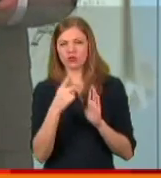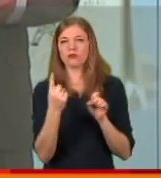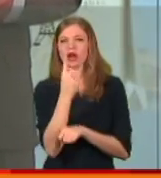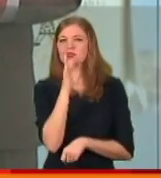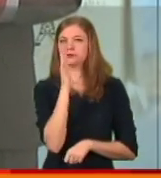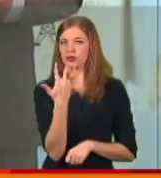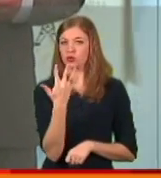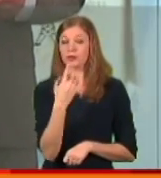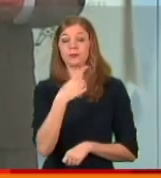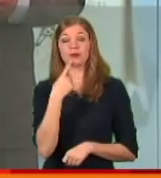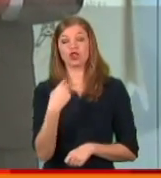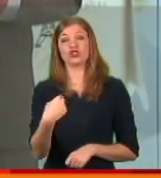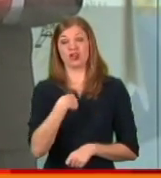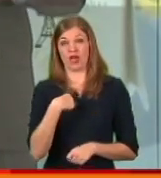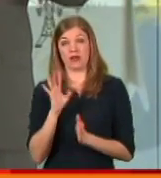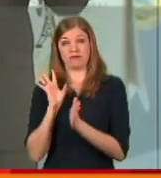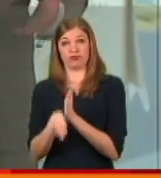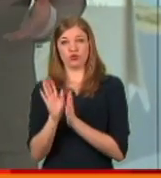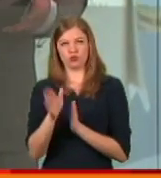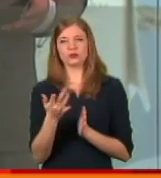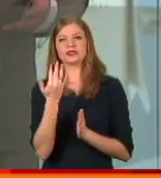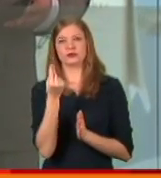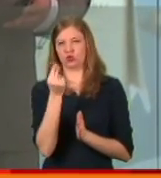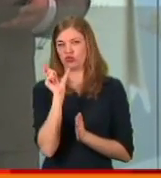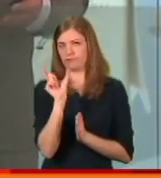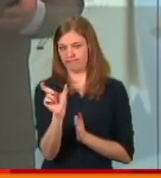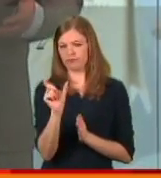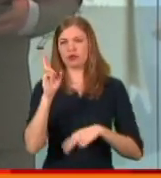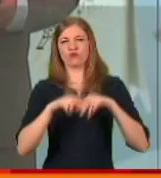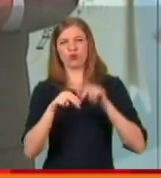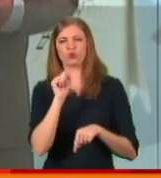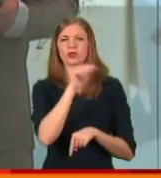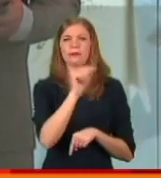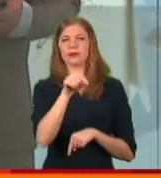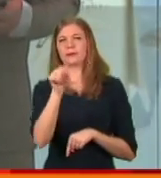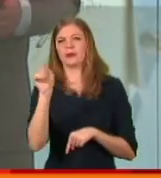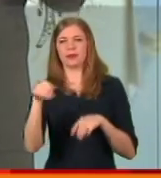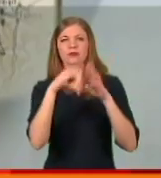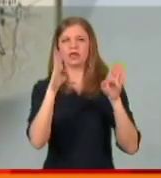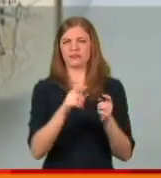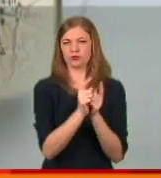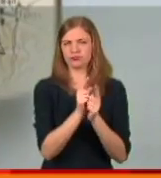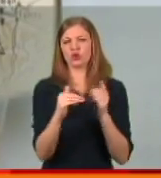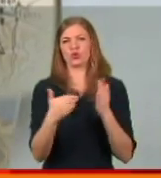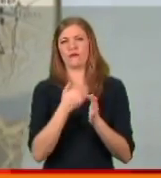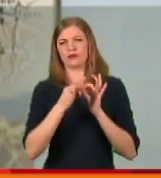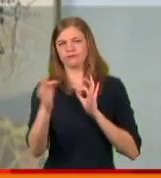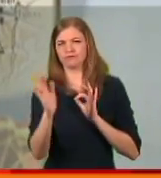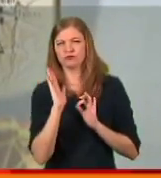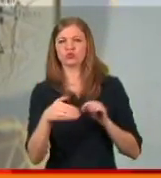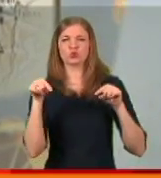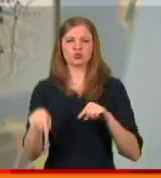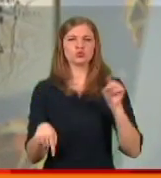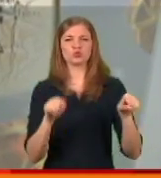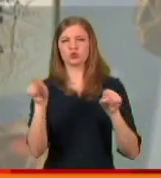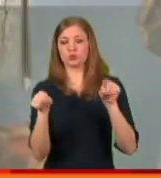років. Каже, я вкладу в мережу стільки-то грошей, побудую ось там, там трансформатори, нові кабелі прокладу тут